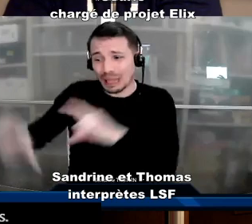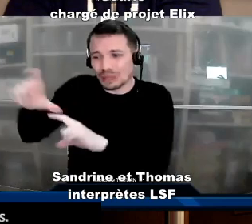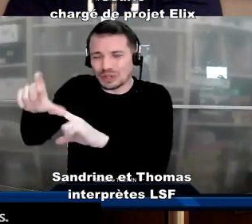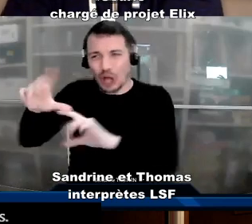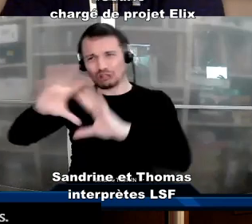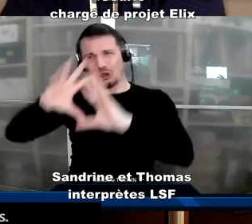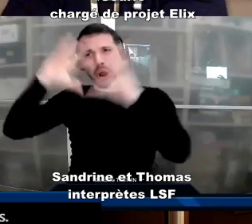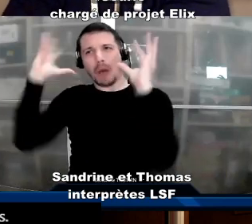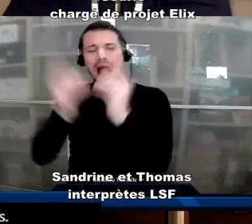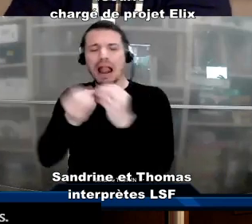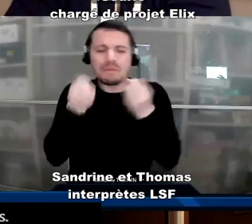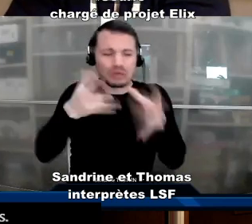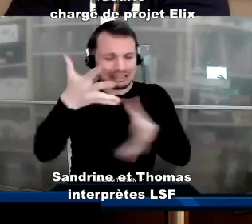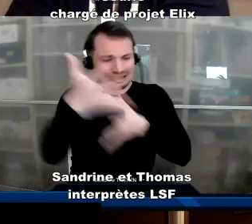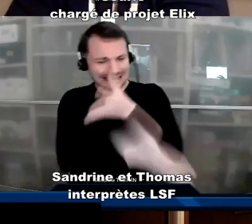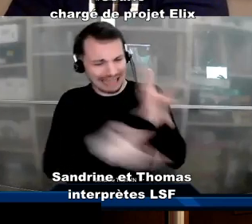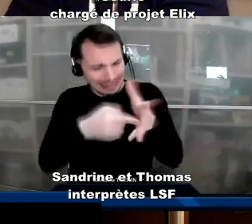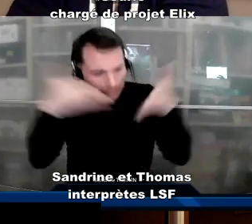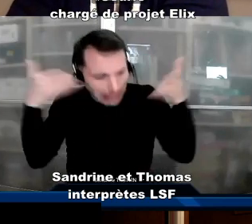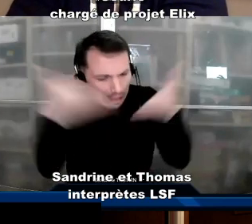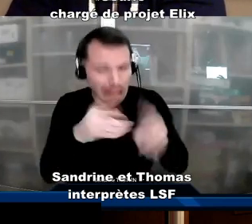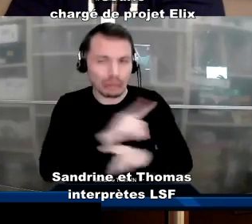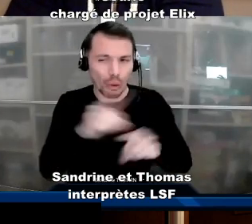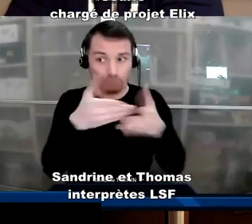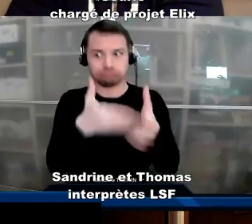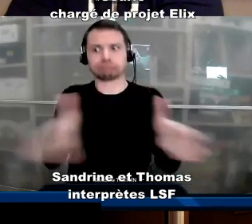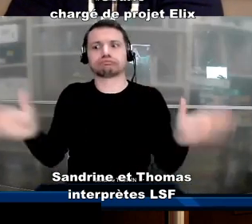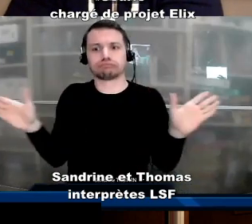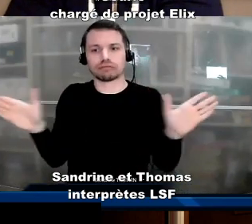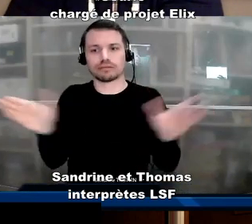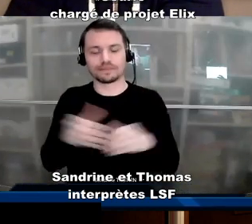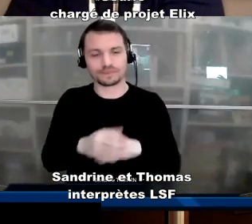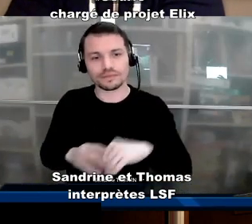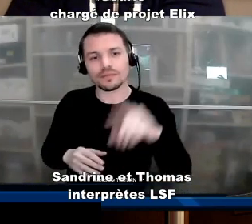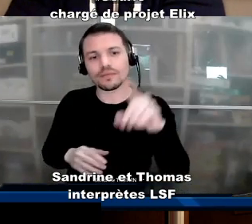Nous, un des... Alors, il y a effectivement sur